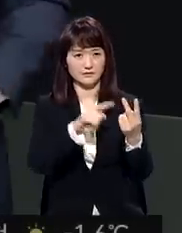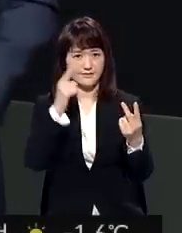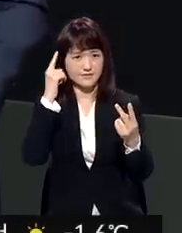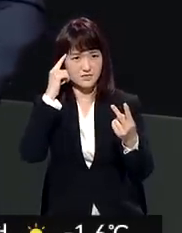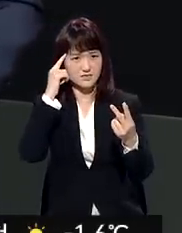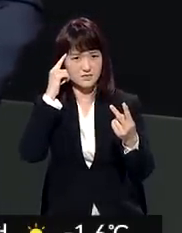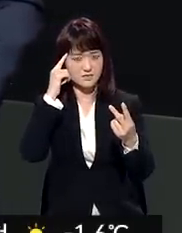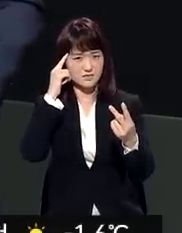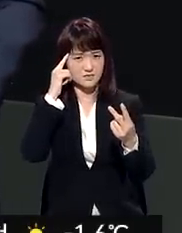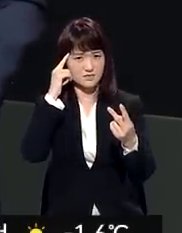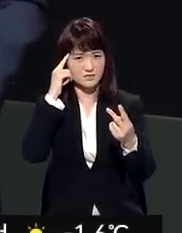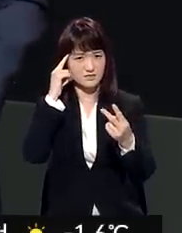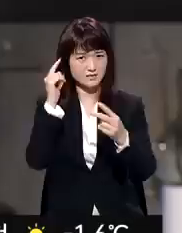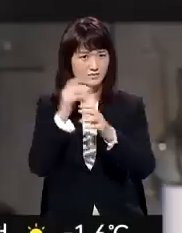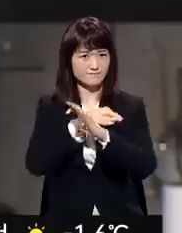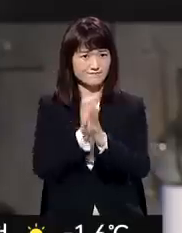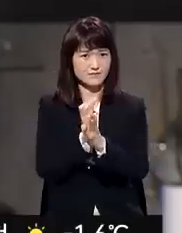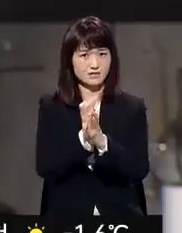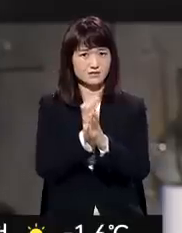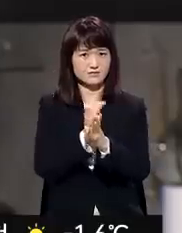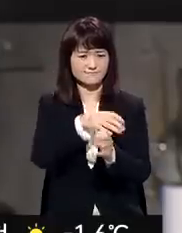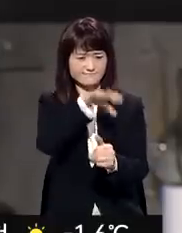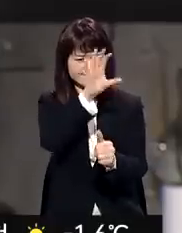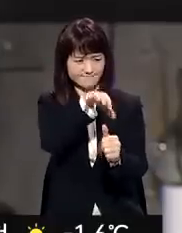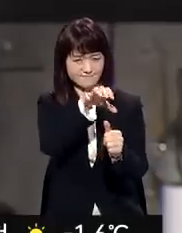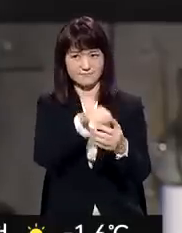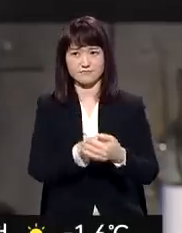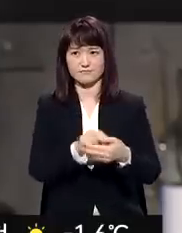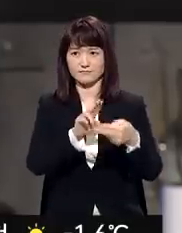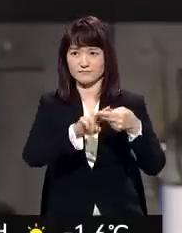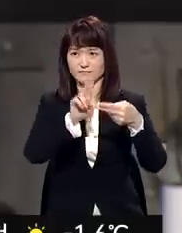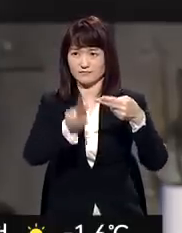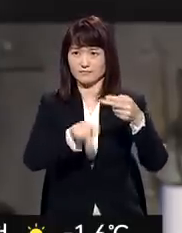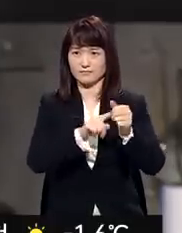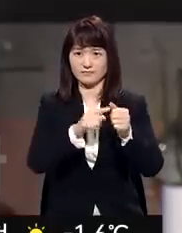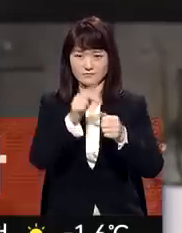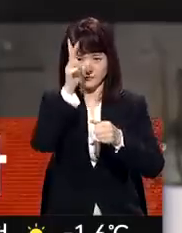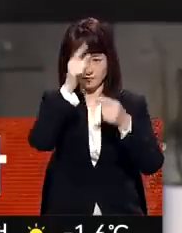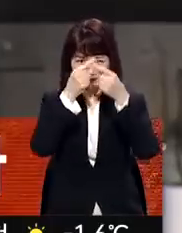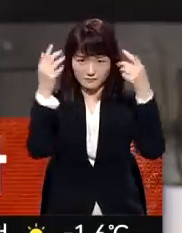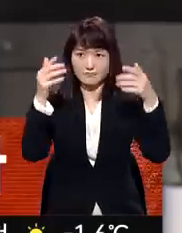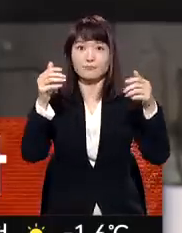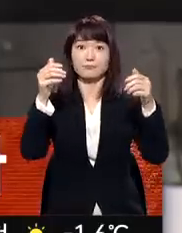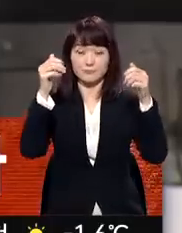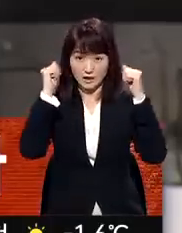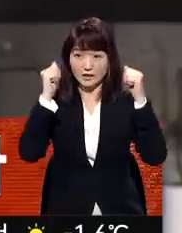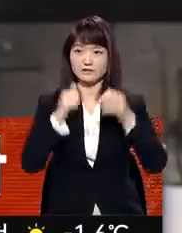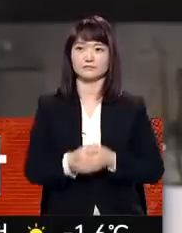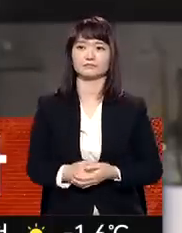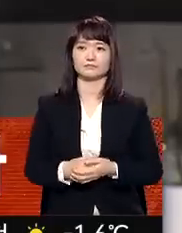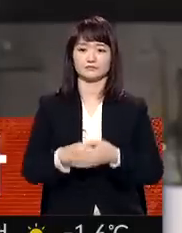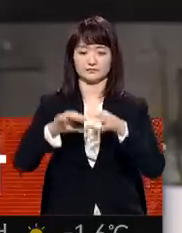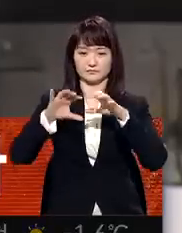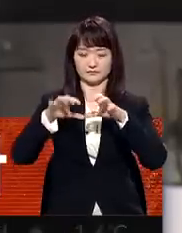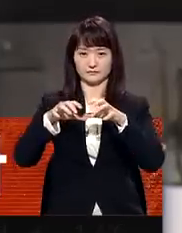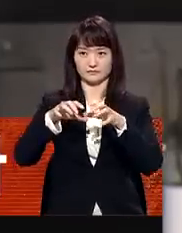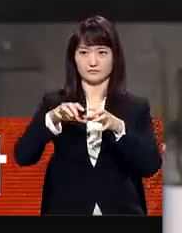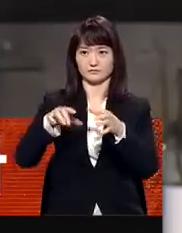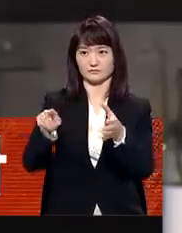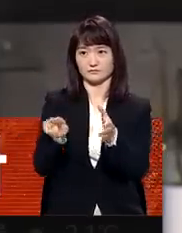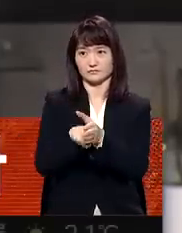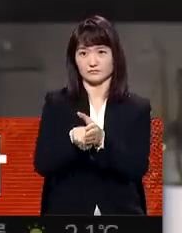차려 한마디만 좀 해 주십시오 형사들 경찰학교 졸업할 때 뭐라고 했습니까 조국은 그대를 믿는다고